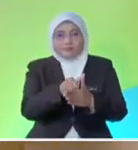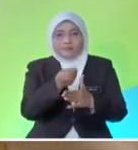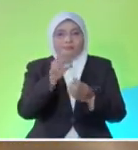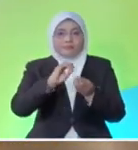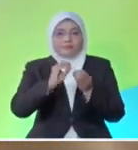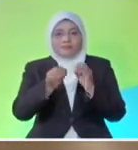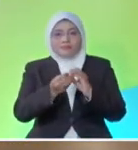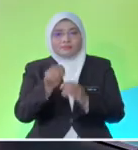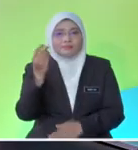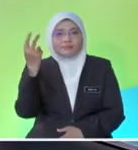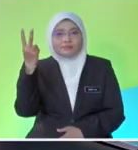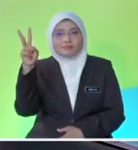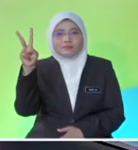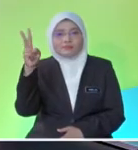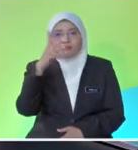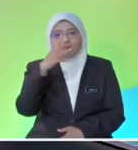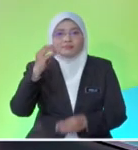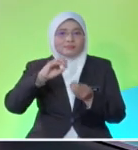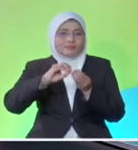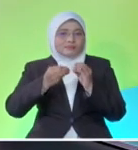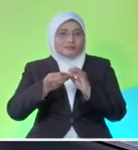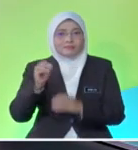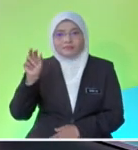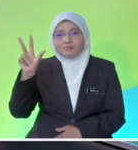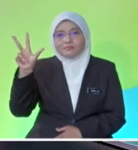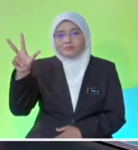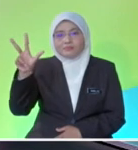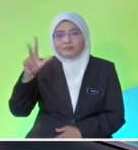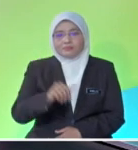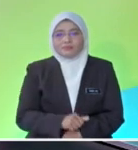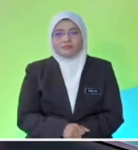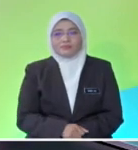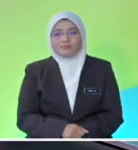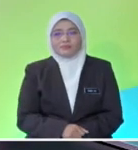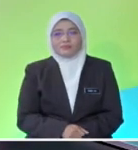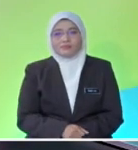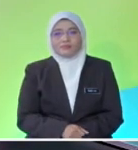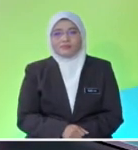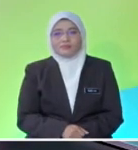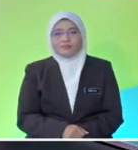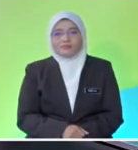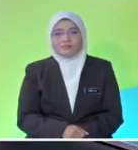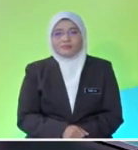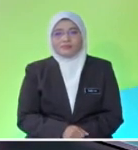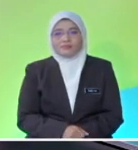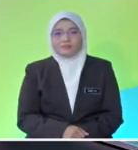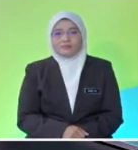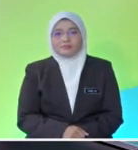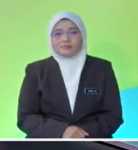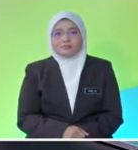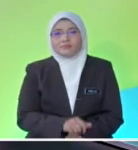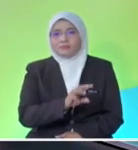dan 2. Okey, saya dah jumpa dah nombor 1 dan 2. Jom murid-murid, mungkin boleh